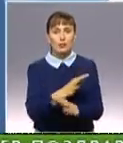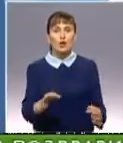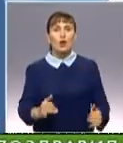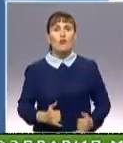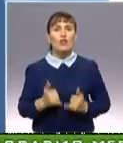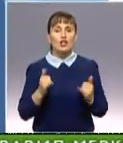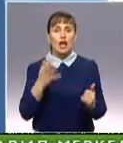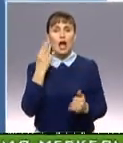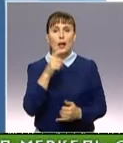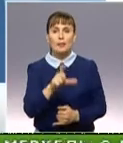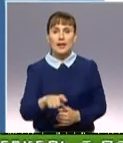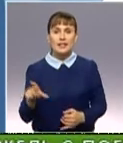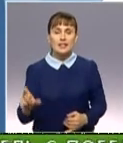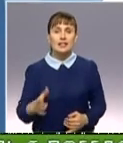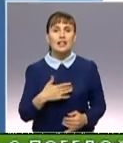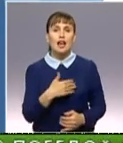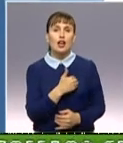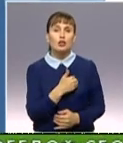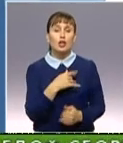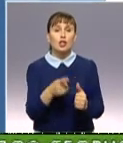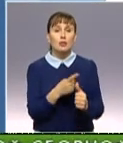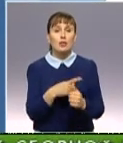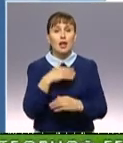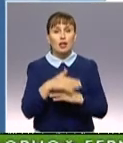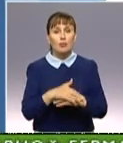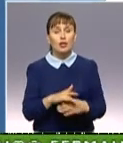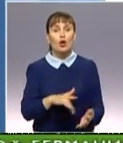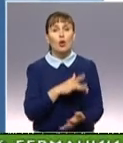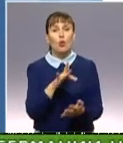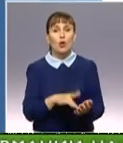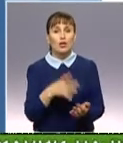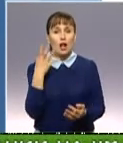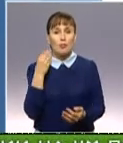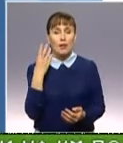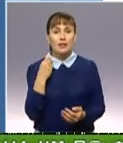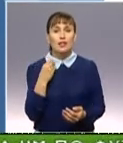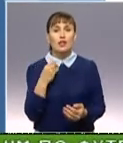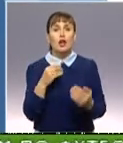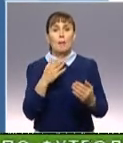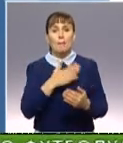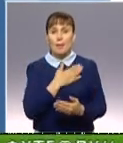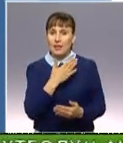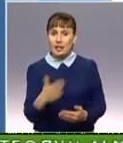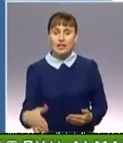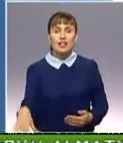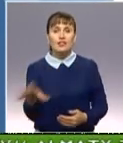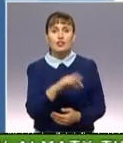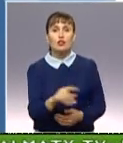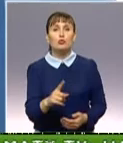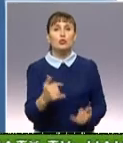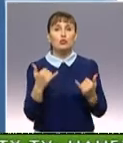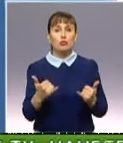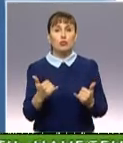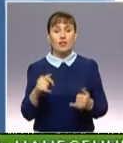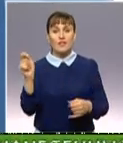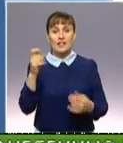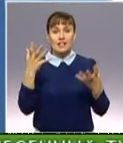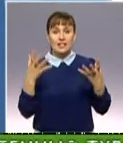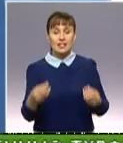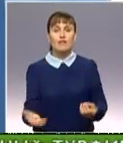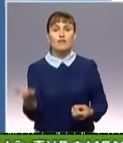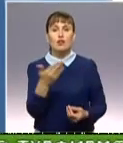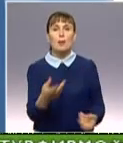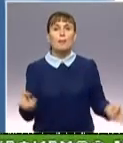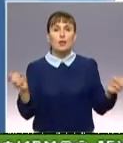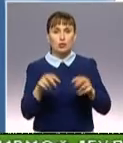Уважаемые алматинцы! Я хочу от имени акимата города Алматы поблагодарить вас всех, что сегодня, воскресный день, вы